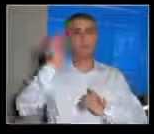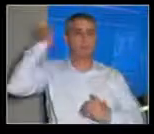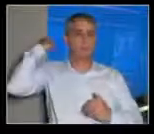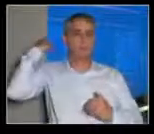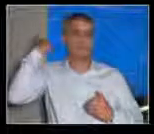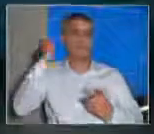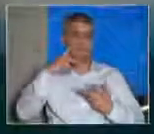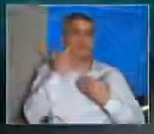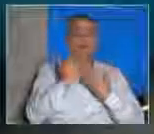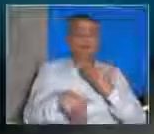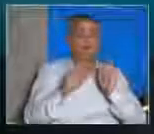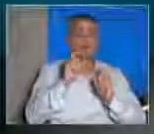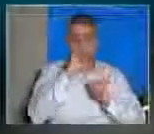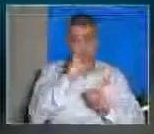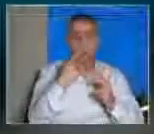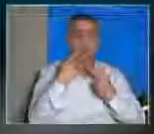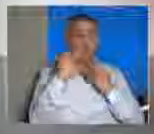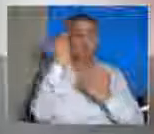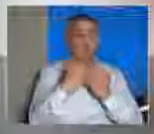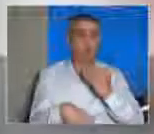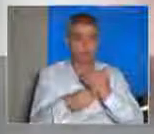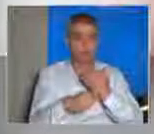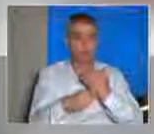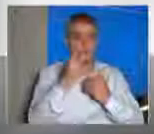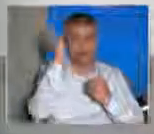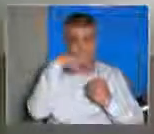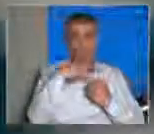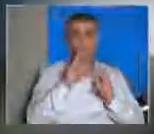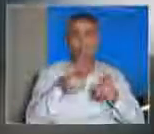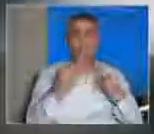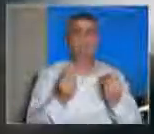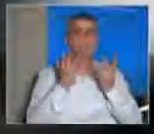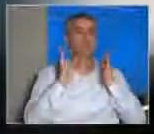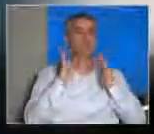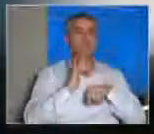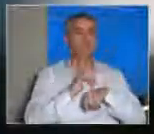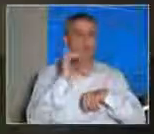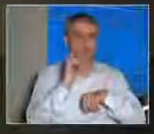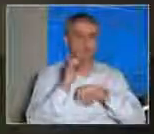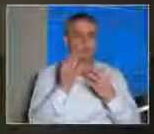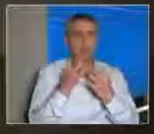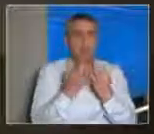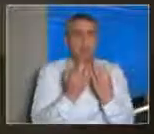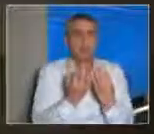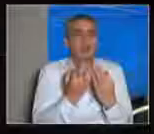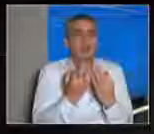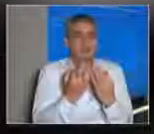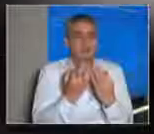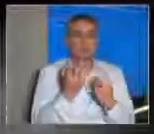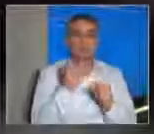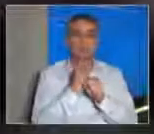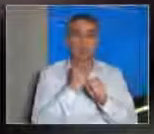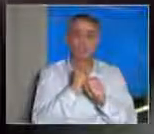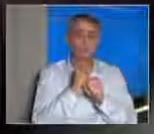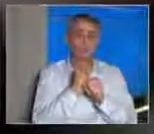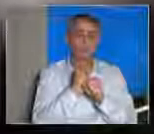בעבר, ובסופו של דבר שאנשים יראו את התוצאה ויבינו שיש פה משהו כל כך רגיש, עדין, שנעשה